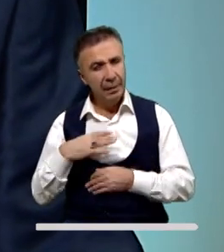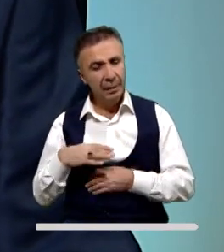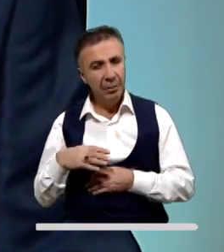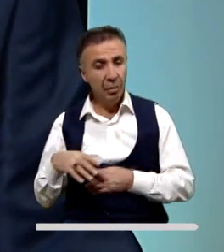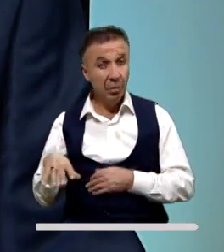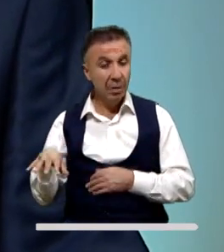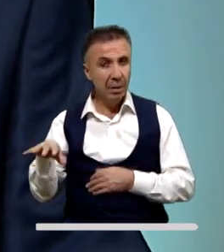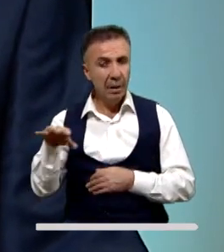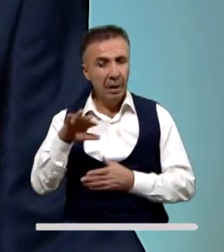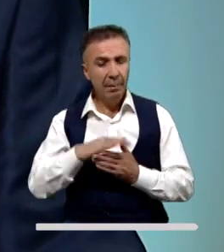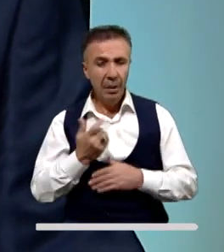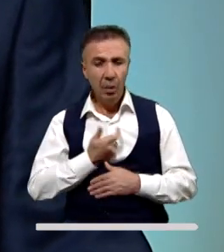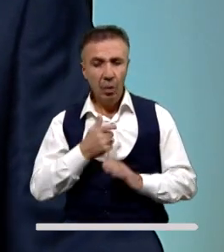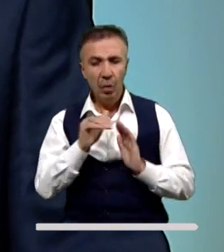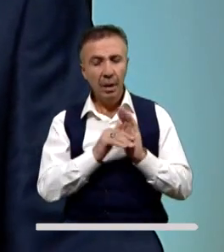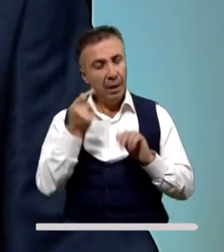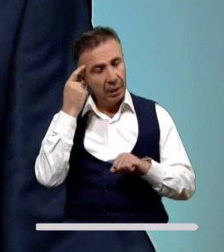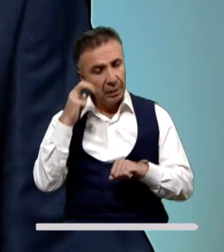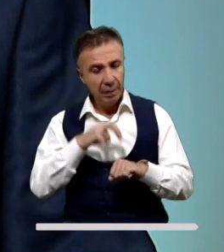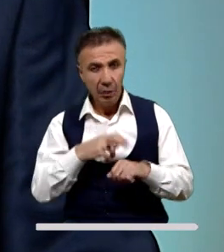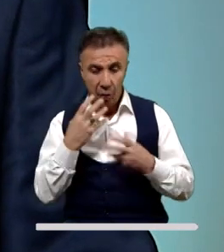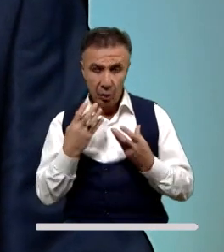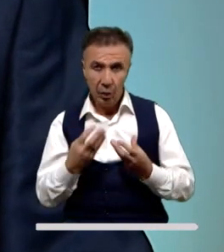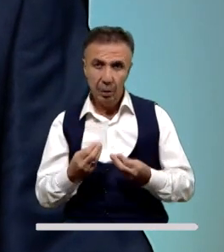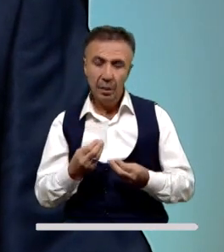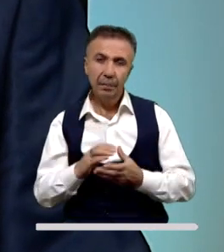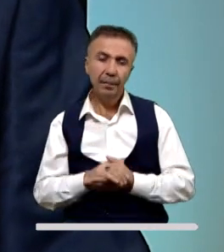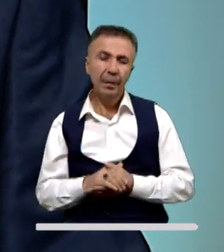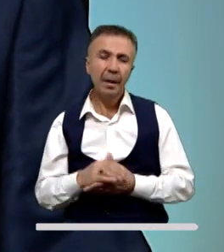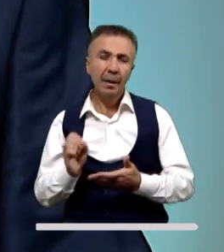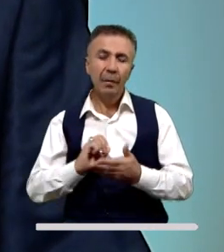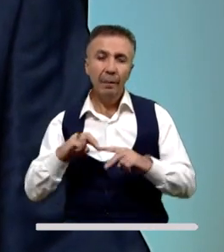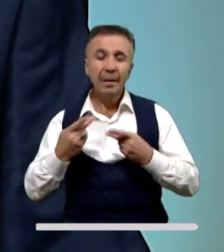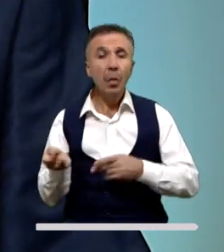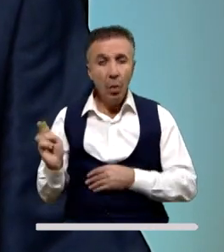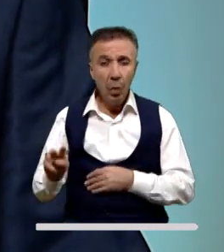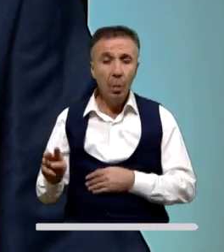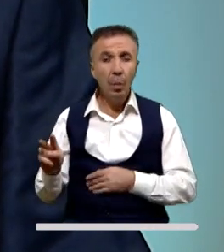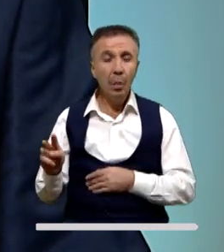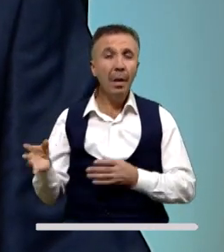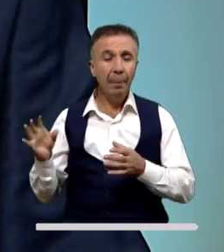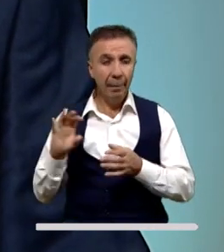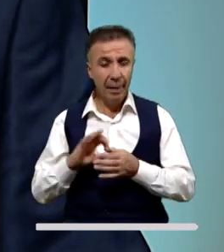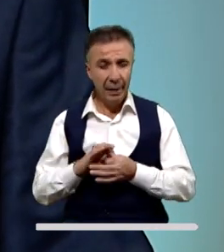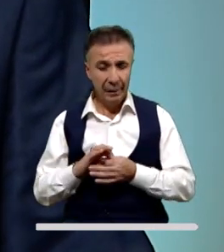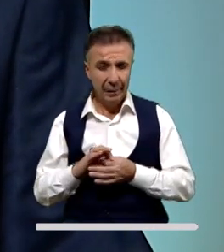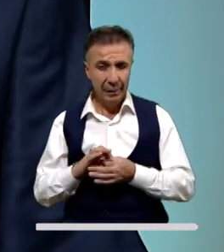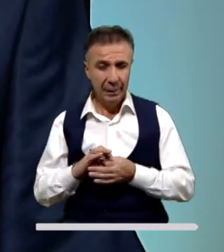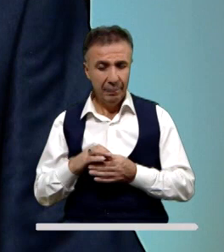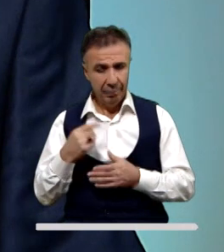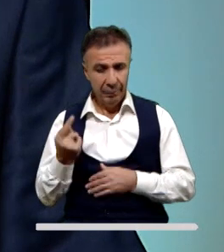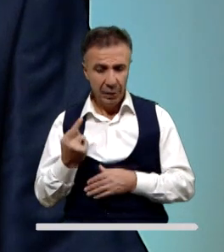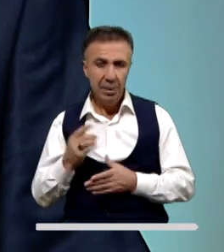genel ilkeleri bir daha hatırlamış olalım. Buyurun hocam. Yani vasiyet ölüme bağlı bir tasarruftan